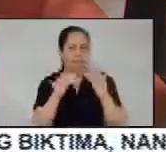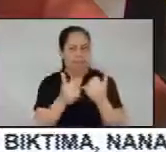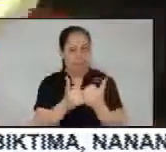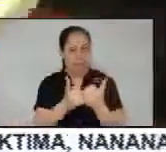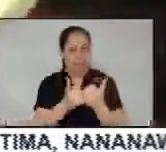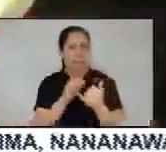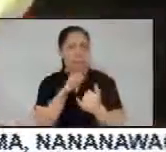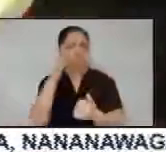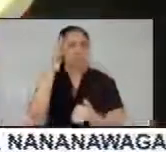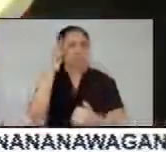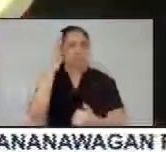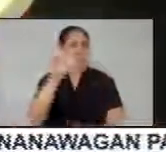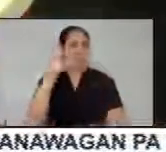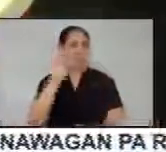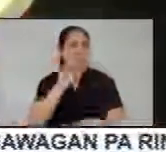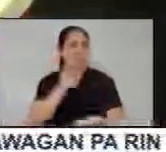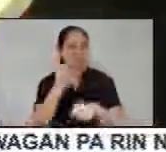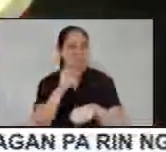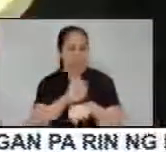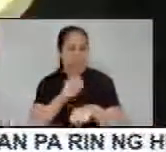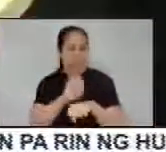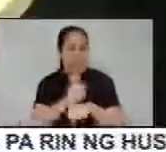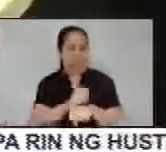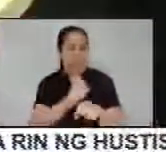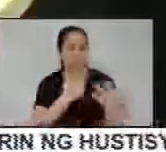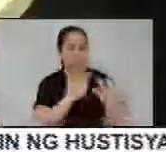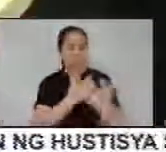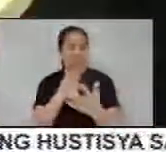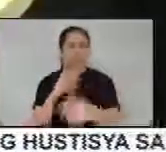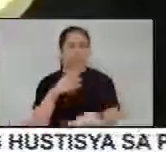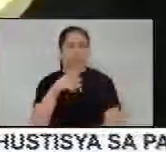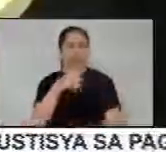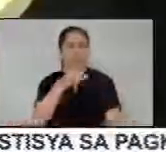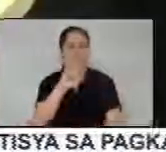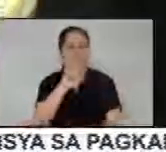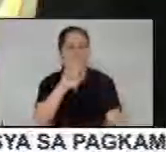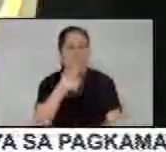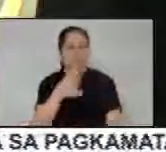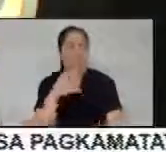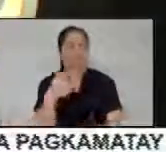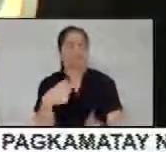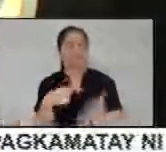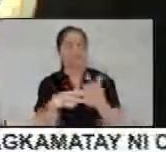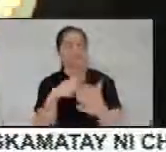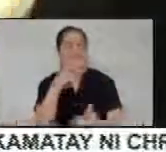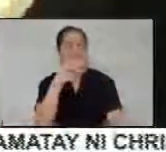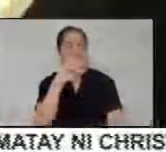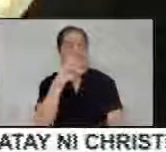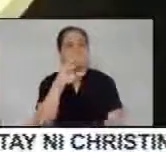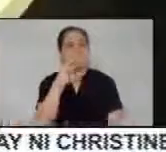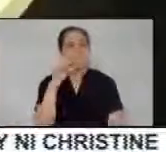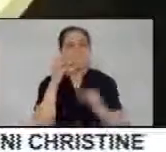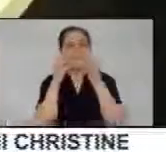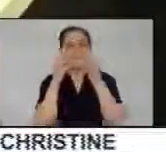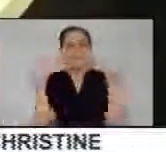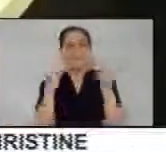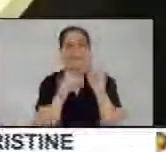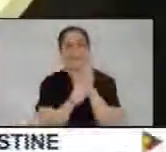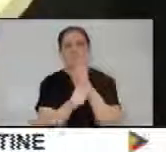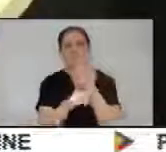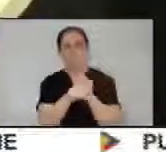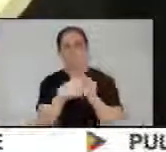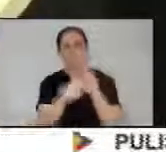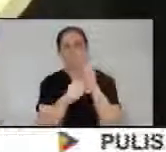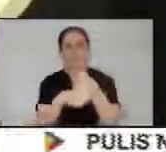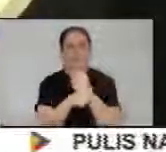nga sa bakuna. No? Katulad ng ngalan nung recently, itong Gamaleya, itong sa Russia. And sana rin,